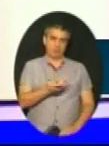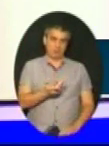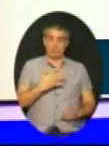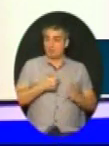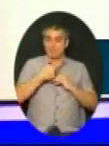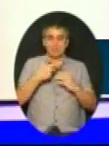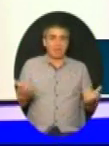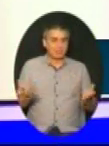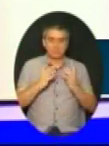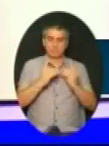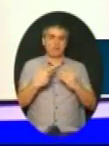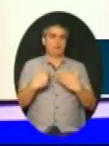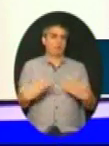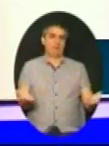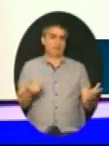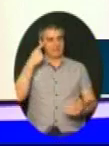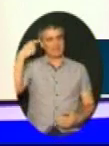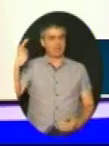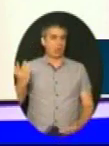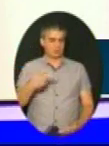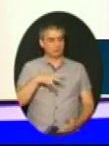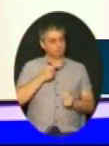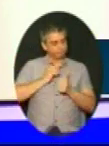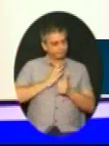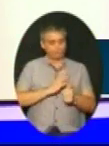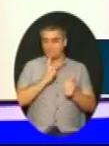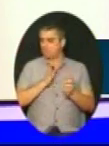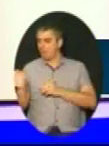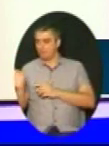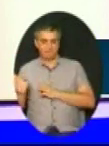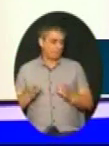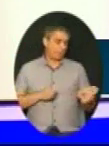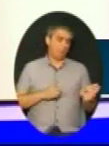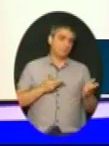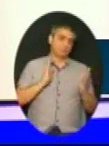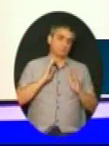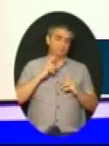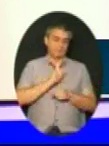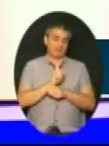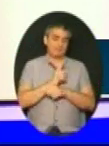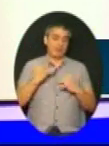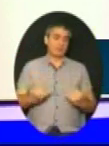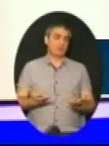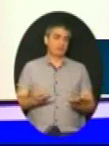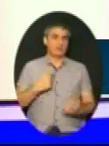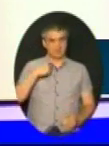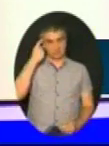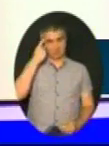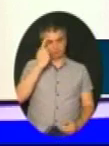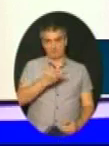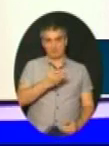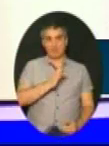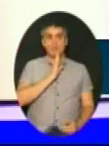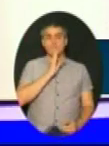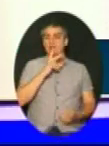וכשאין מנהיגות, אז גם אין דרך אידיאולוגית שאחריה הולכים פעם ככה ופעם ככה, לפחות בעידן הזה. אז אני חושבת